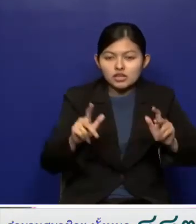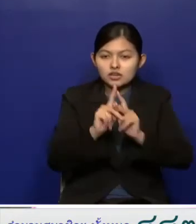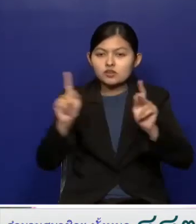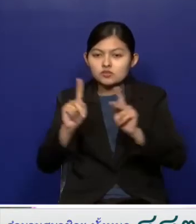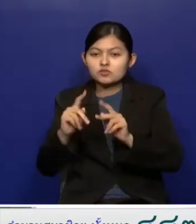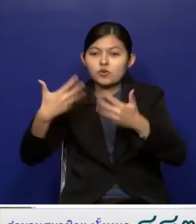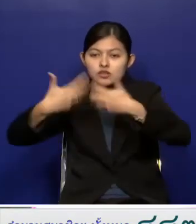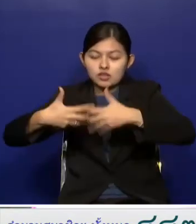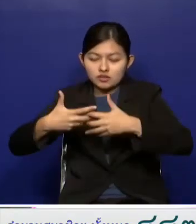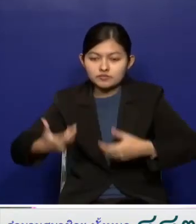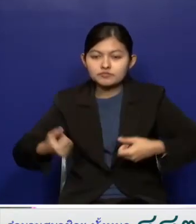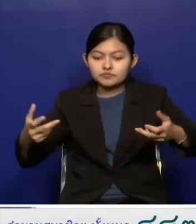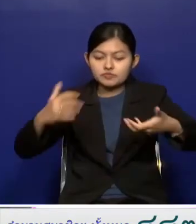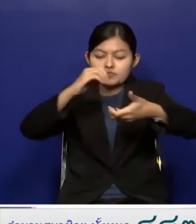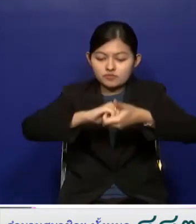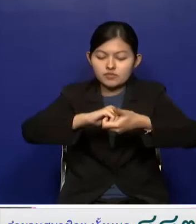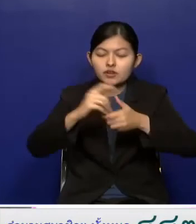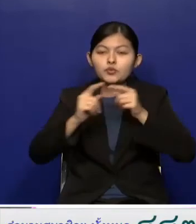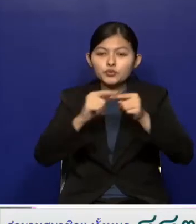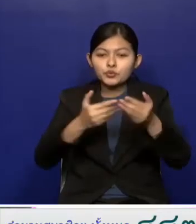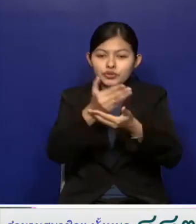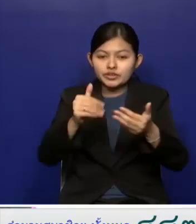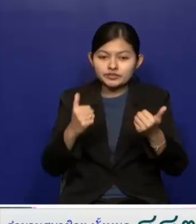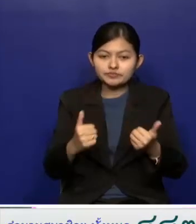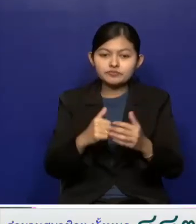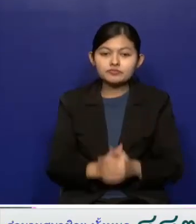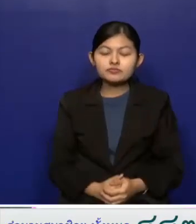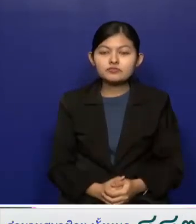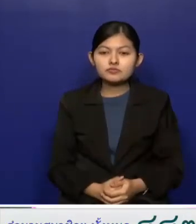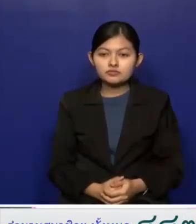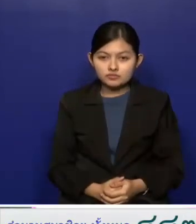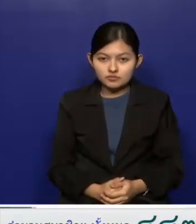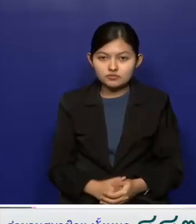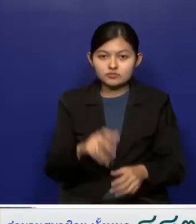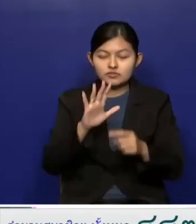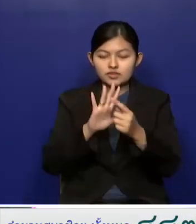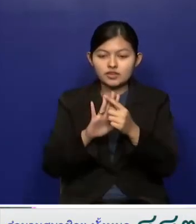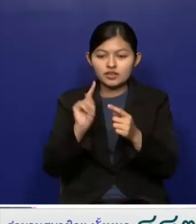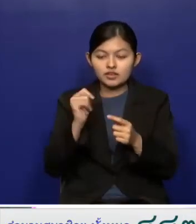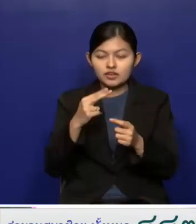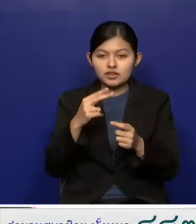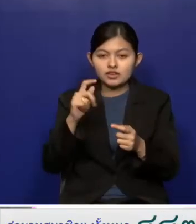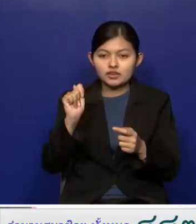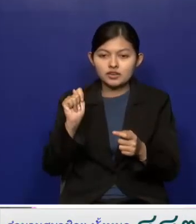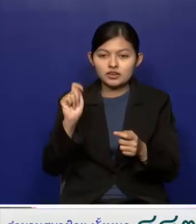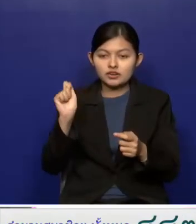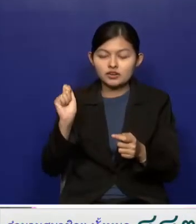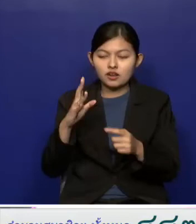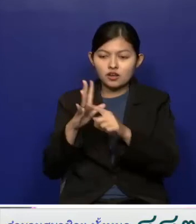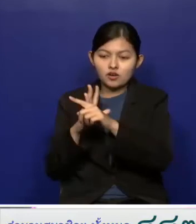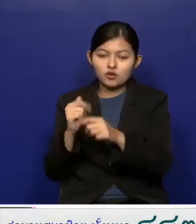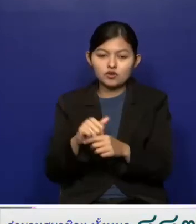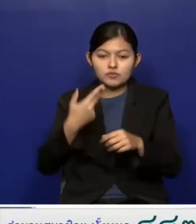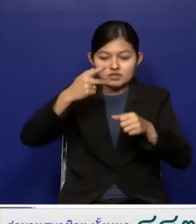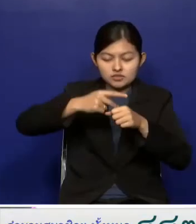งกันนะครับการส่งเสริมการผลิตเอทานอลเป็นเชื้อเพลิงท่านประธานที่เคารพครับแผนพัฒนาพลังงานท